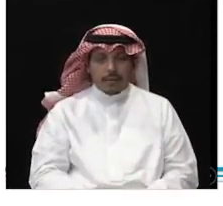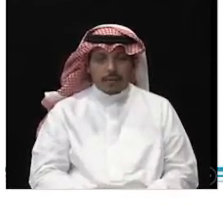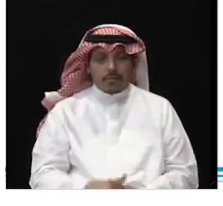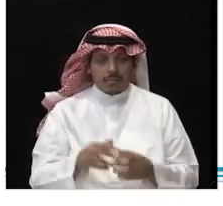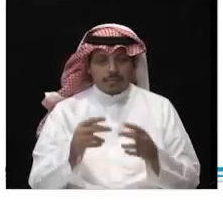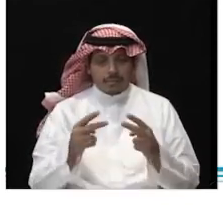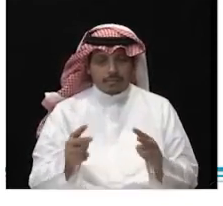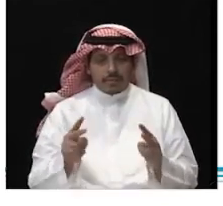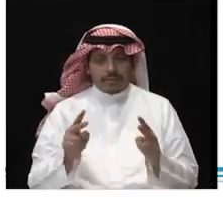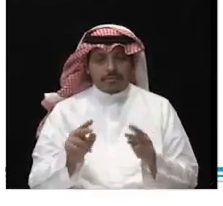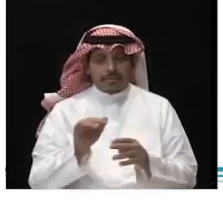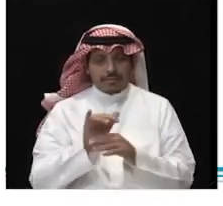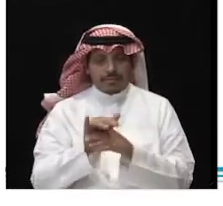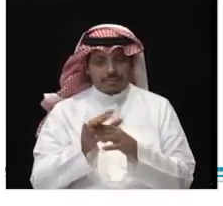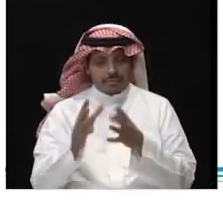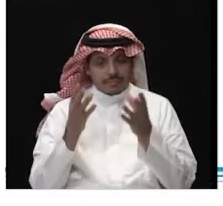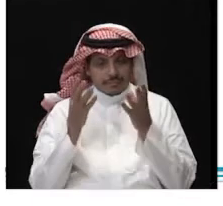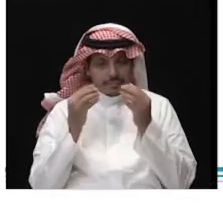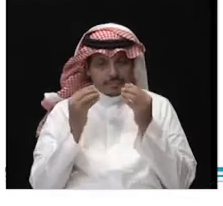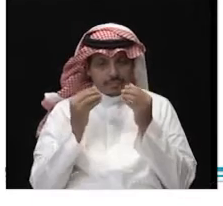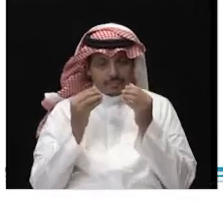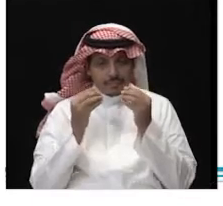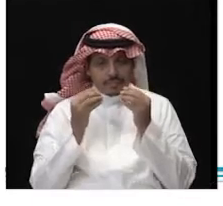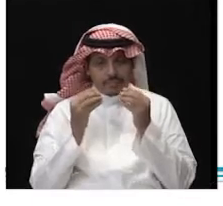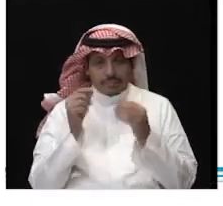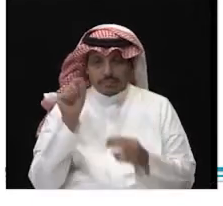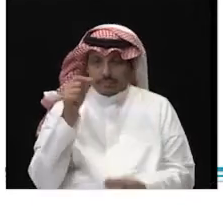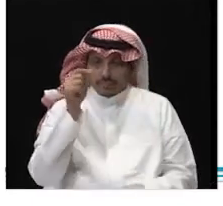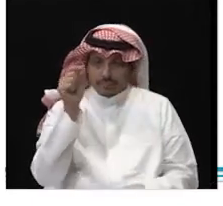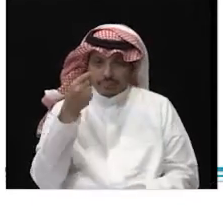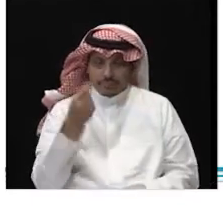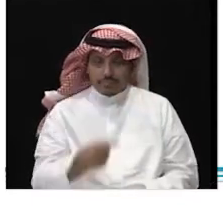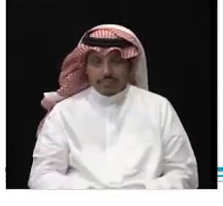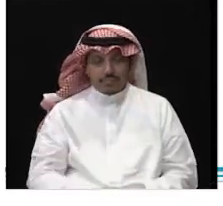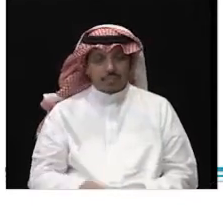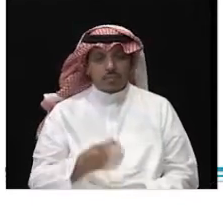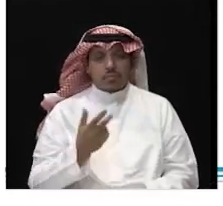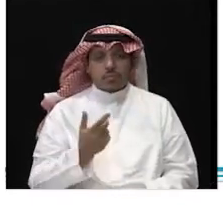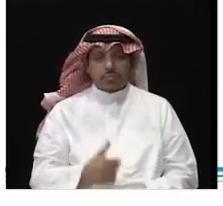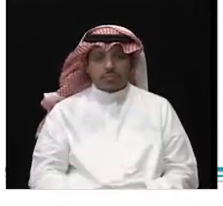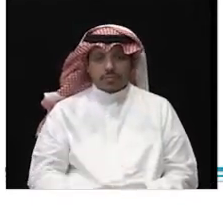إذن في البداية نريد أن نتعرف على التنوين، فما هو